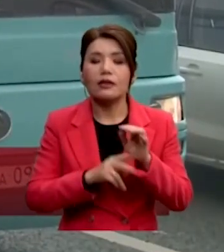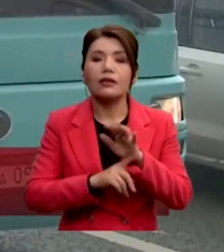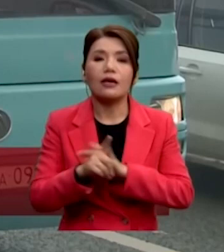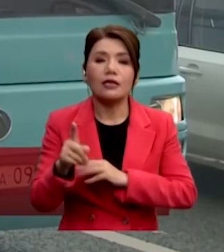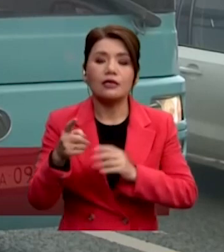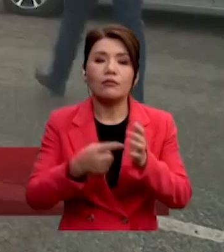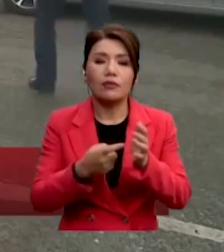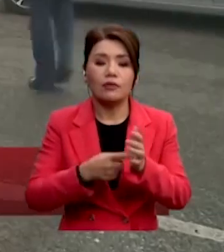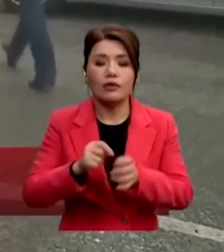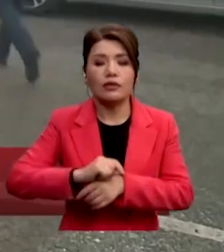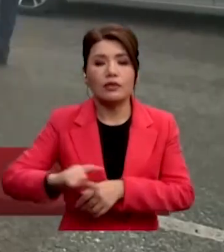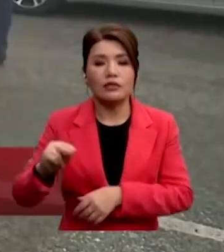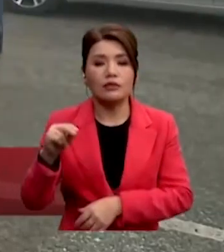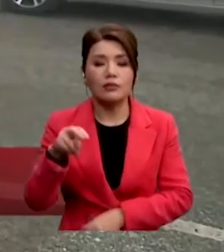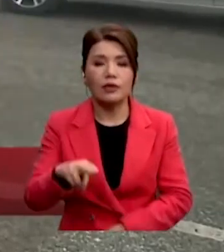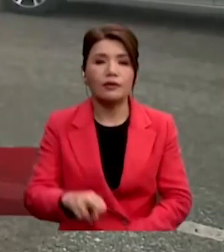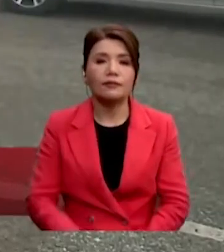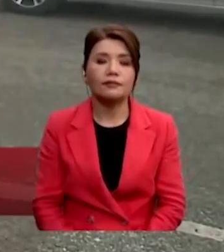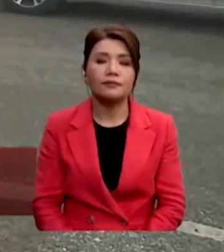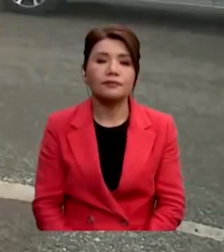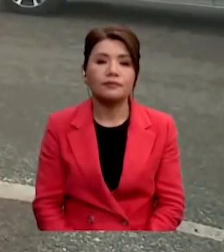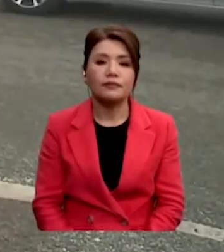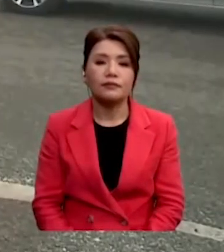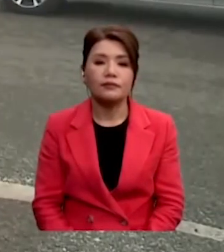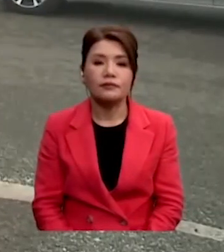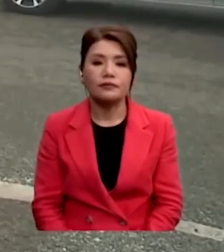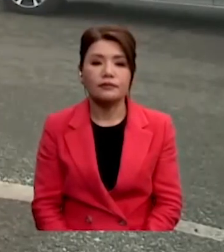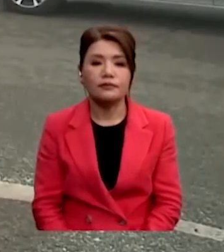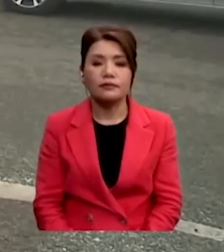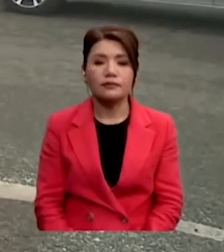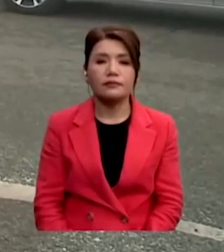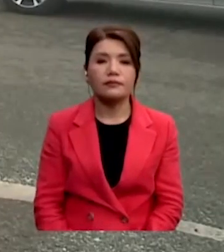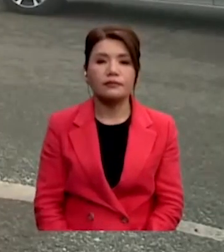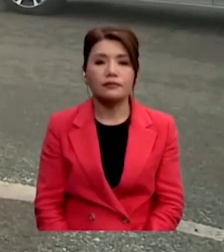расследование ЧП. Вера Шеллер, Тулеген Рашитов, телеканал Атамикен Бизнес.